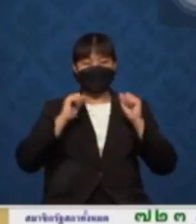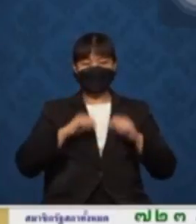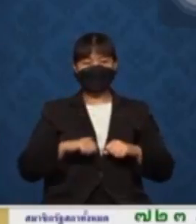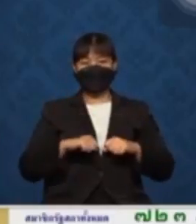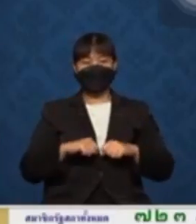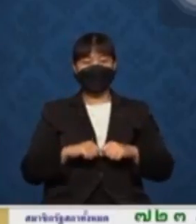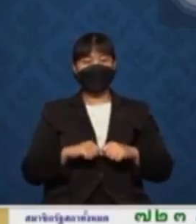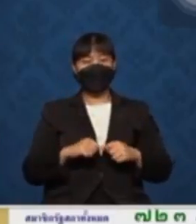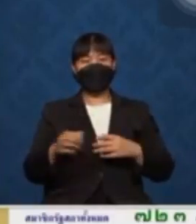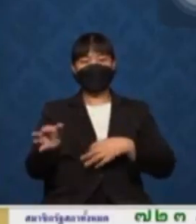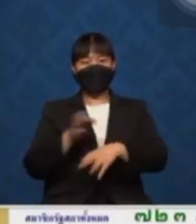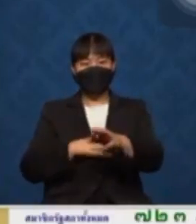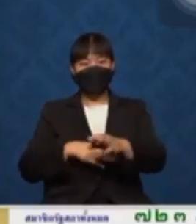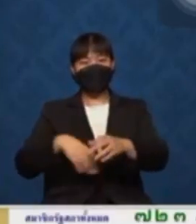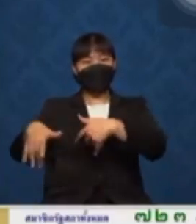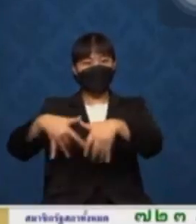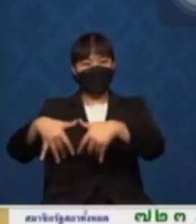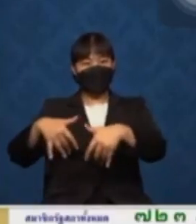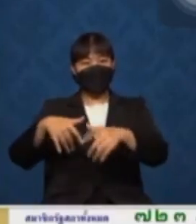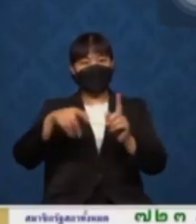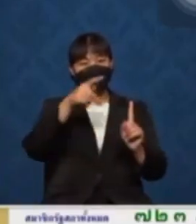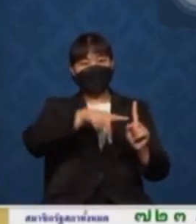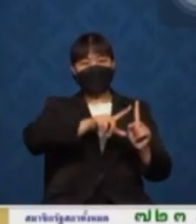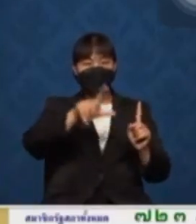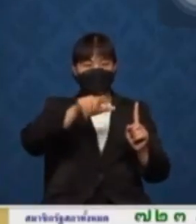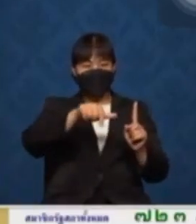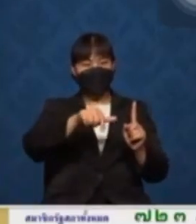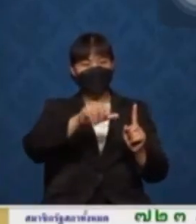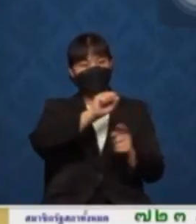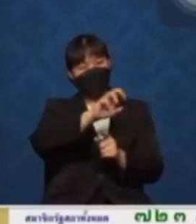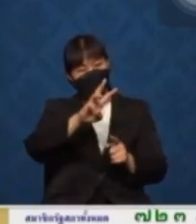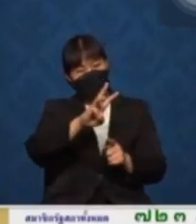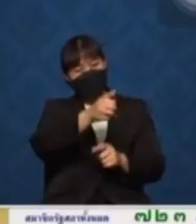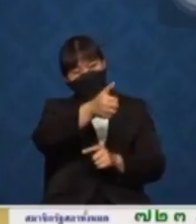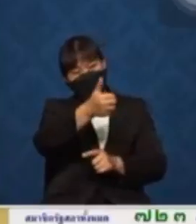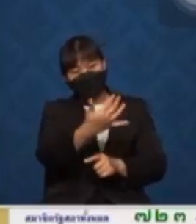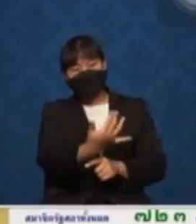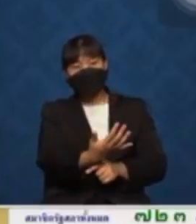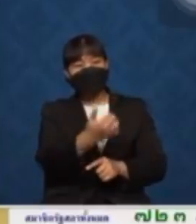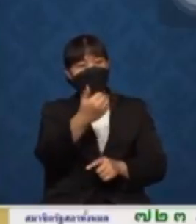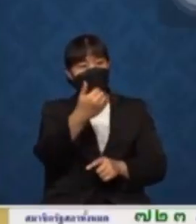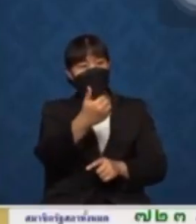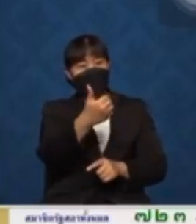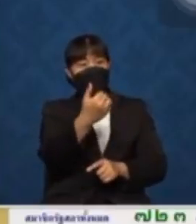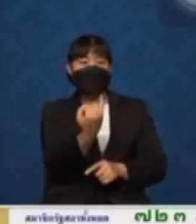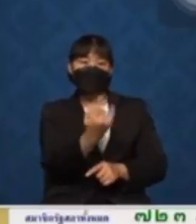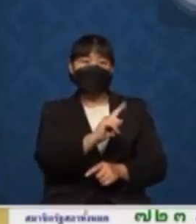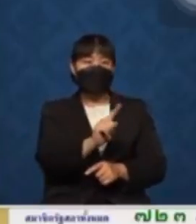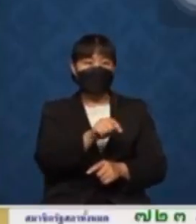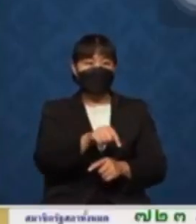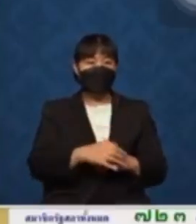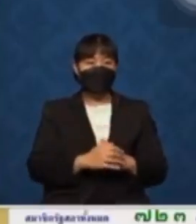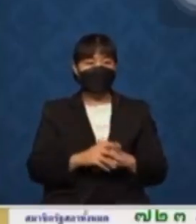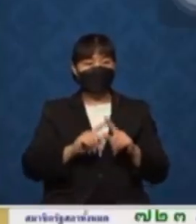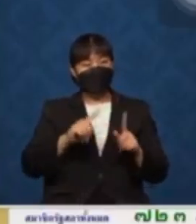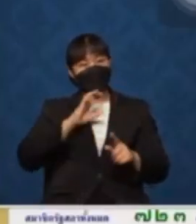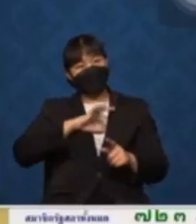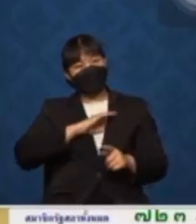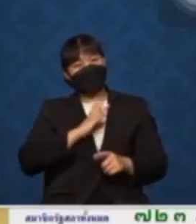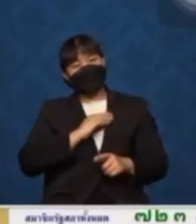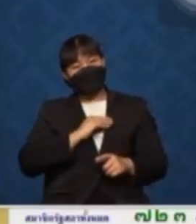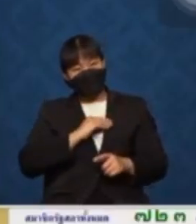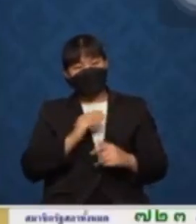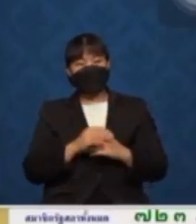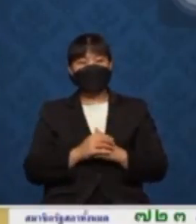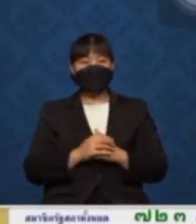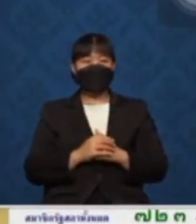ะครับว่า 1,000 ล้านบาทต่อปีนั้นคุ้มค่าสำหรับการมีอยู่ของวุฒิสภาหรือเปล่าแต่ผมก็รู้สึกตื่นเต้นครับที่จะได้มาฟังการอภิปรายของสมาชิกวุ